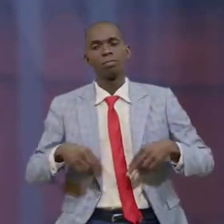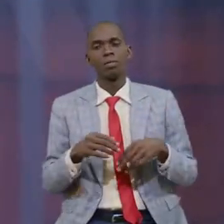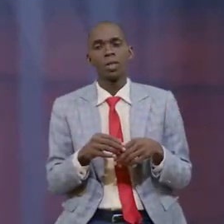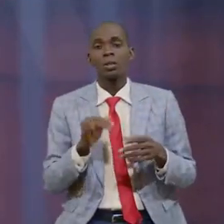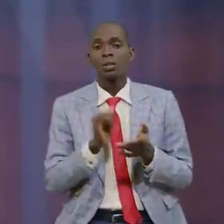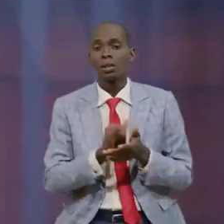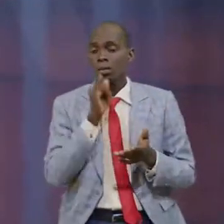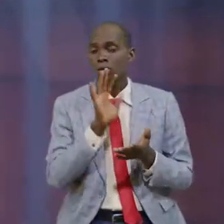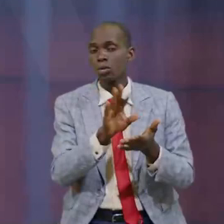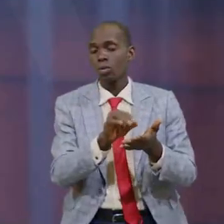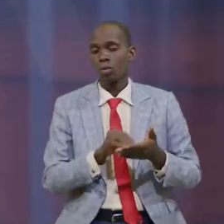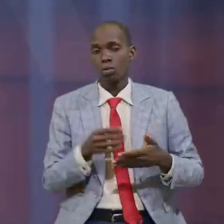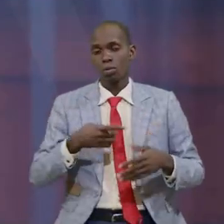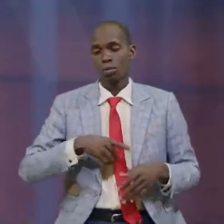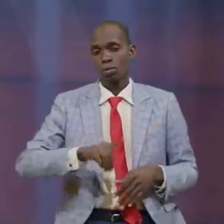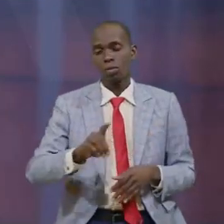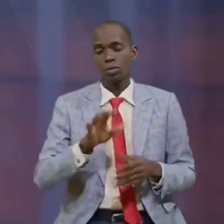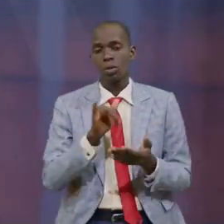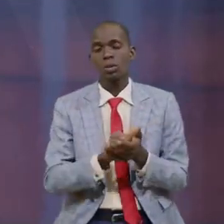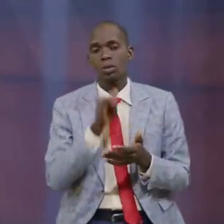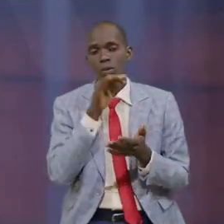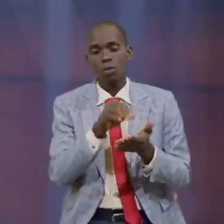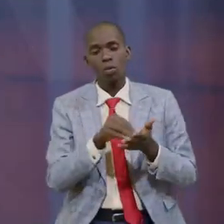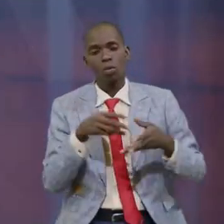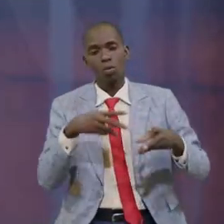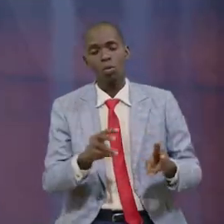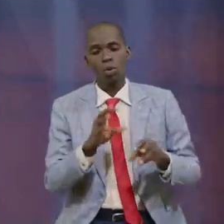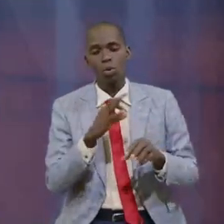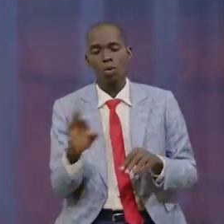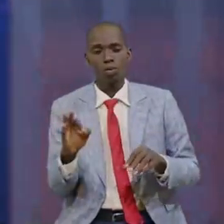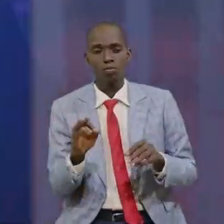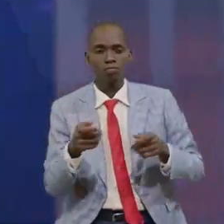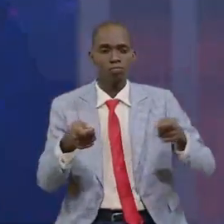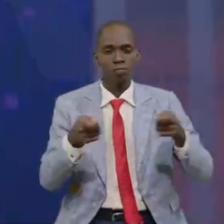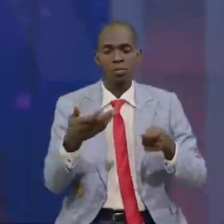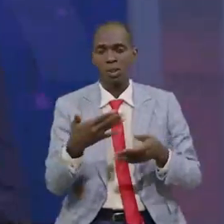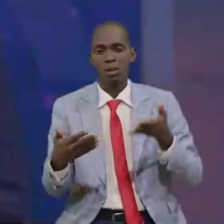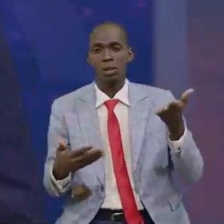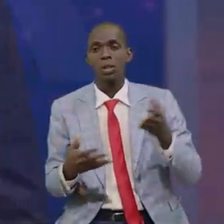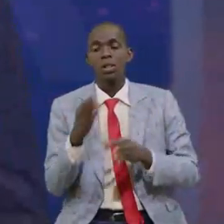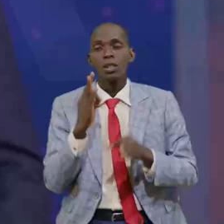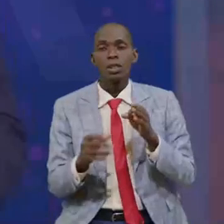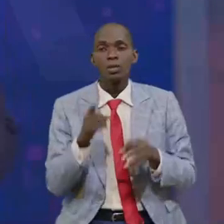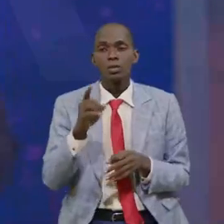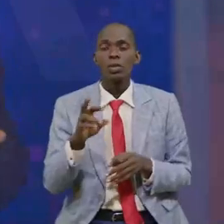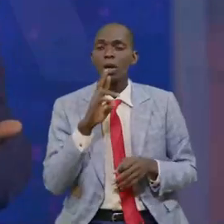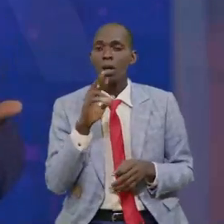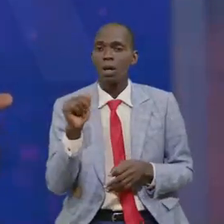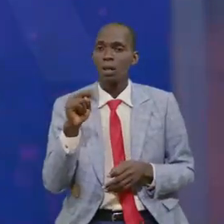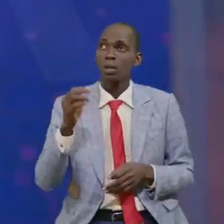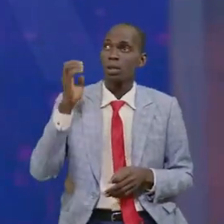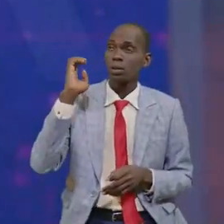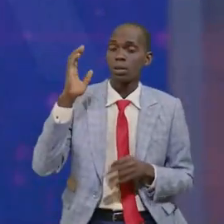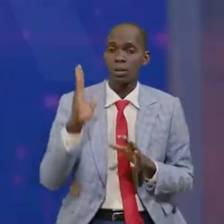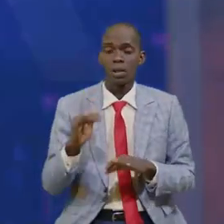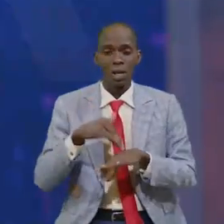c'est votre dénomination. Ça, c'est votre administration. Si vous êtes un évangéliste, en ce moment-là, quand ils disent que tu prends